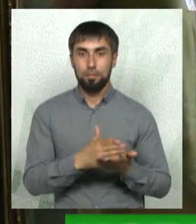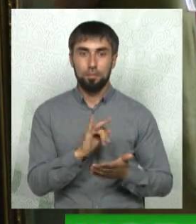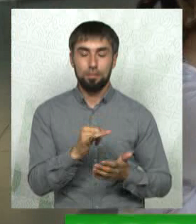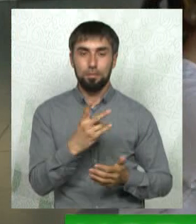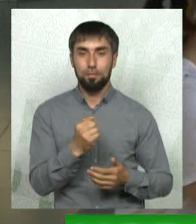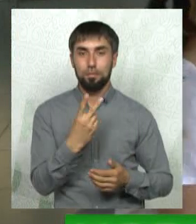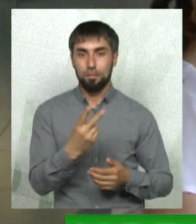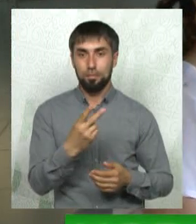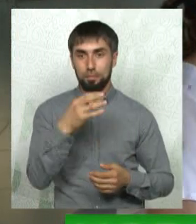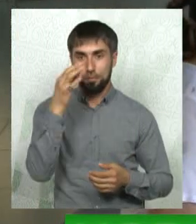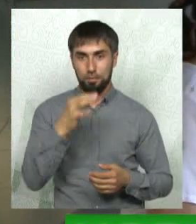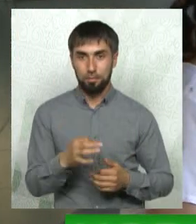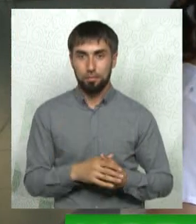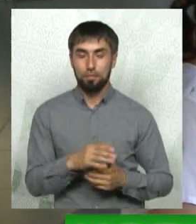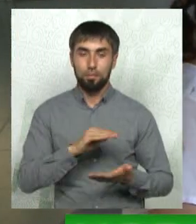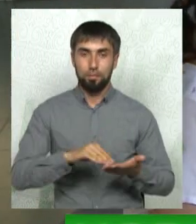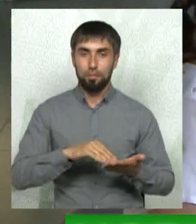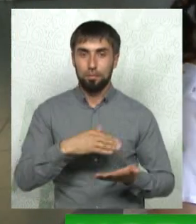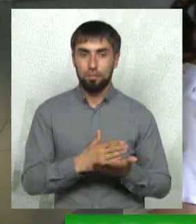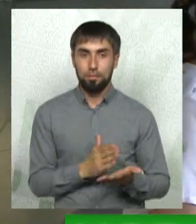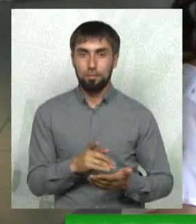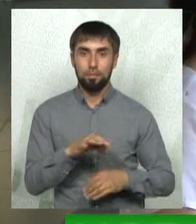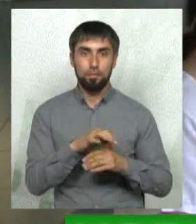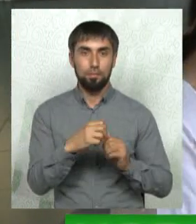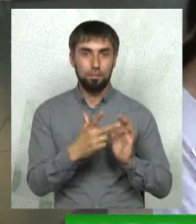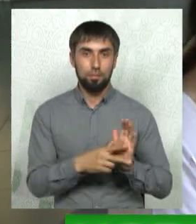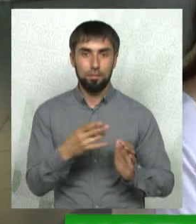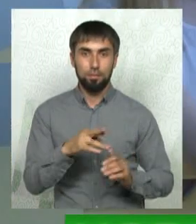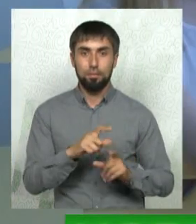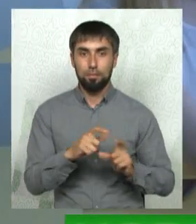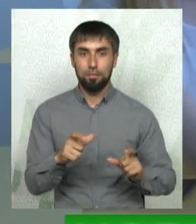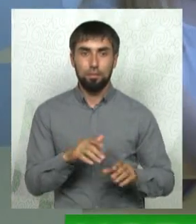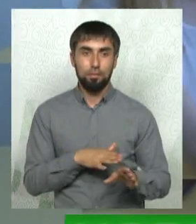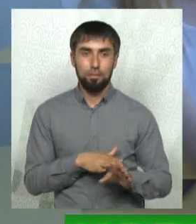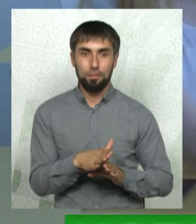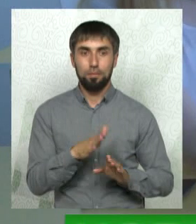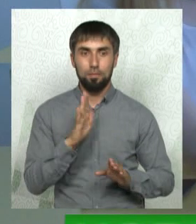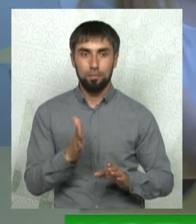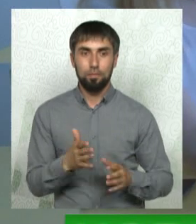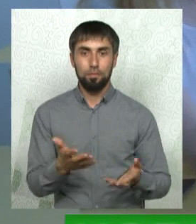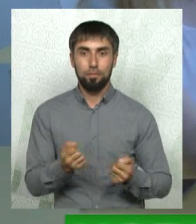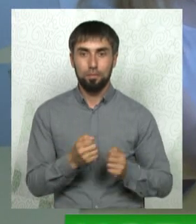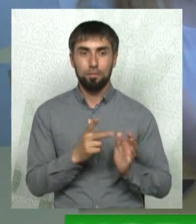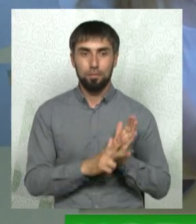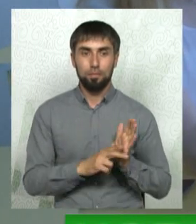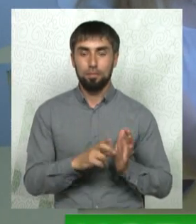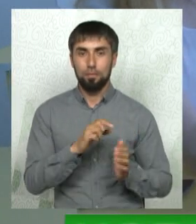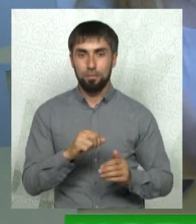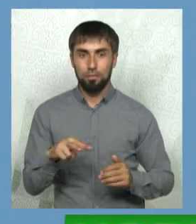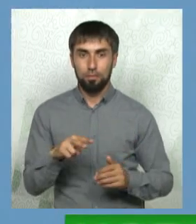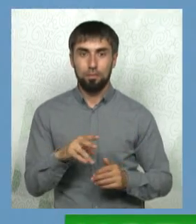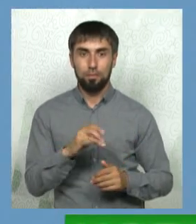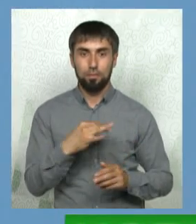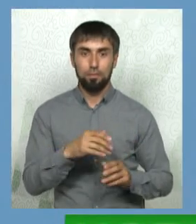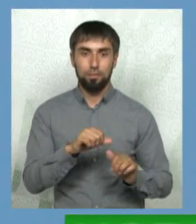на немецкий. За письменную часть она, к слову, прошла 18 июня. Школьники максимально могут получить 80 баллов. Устная